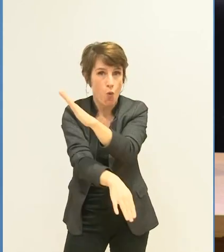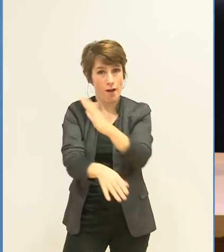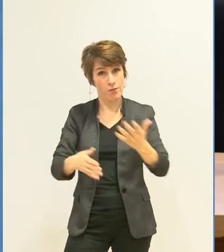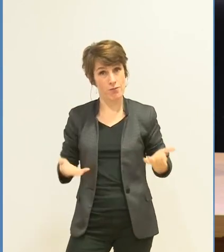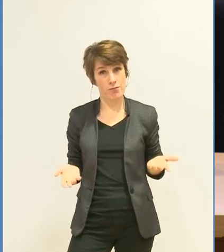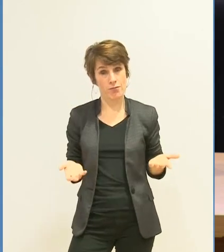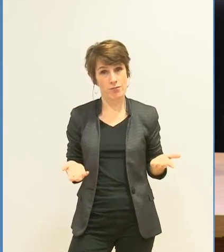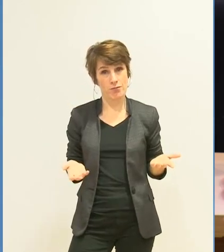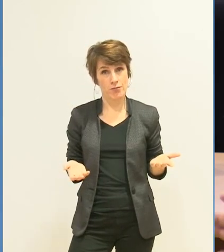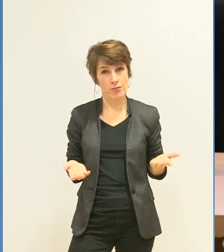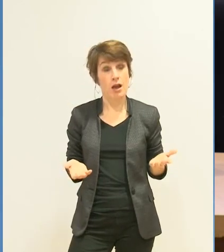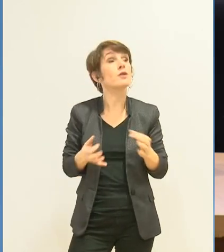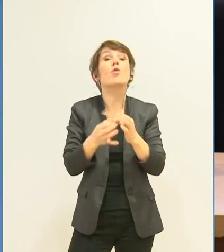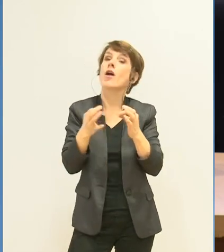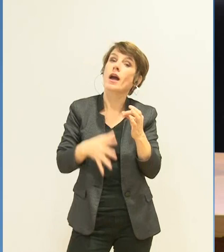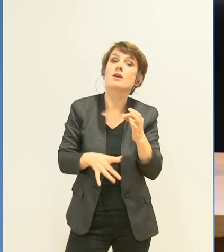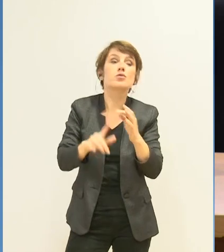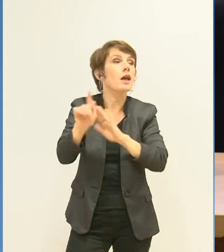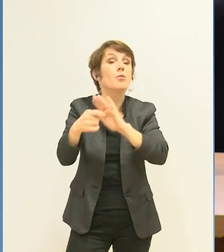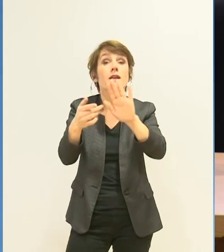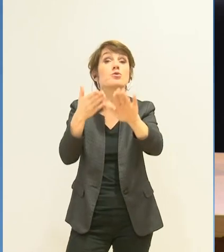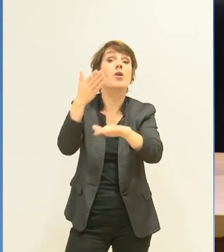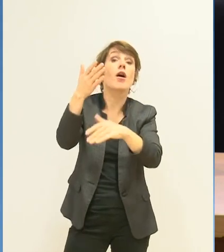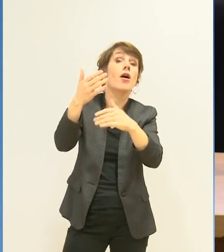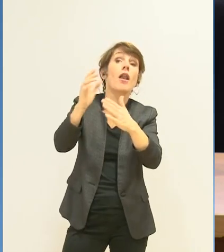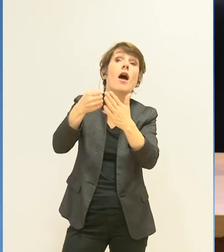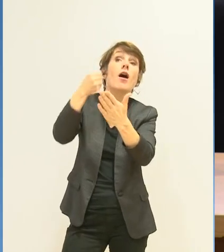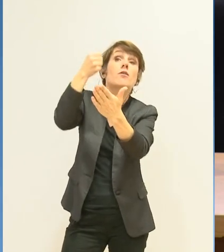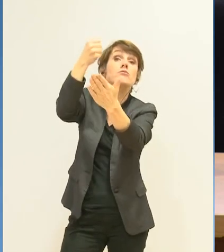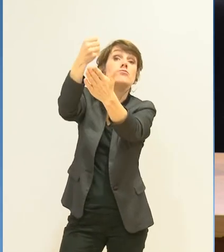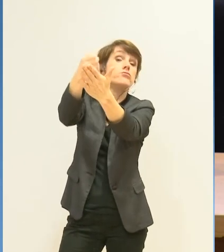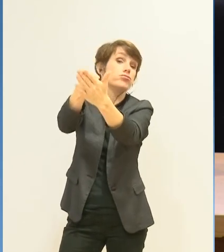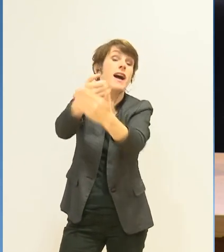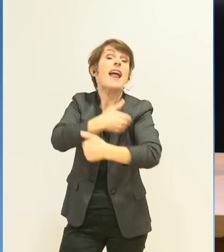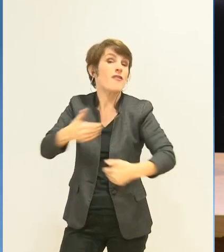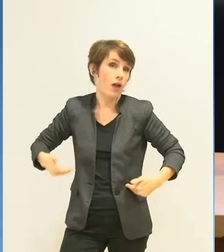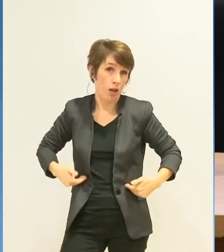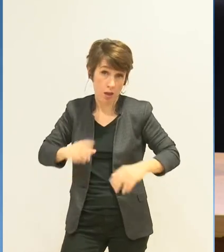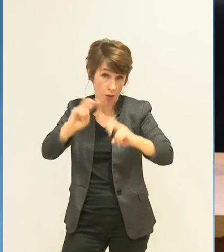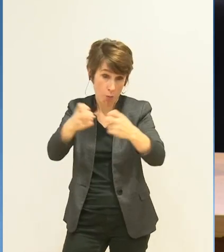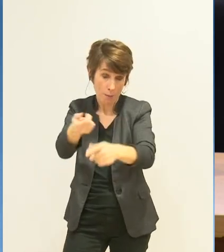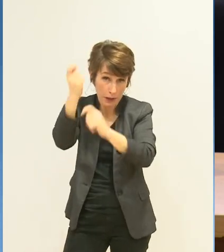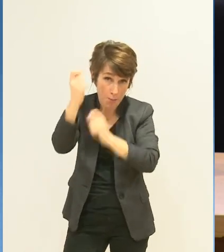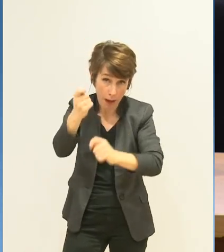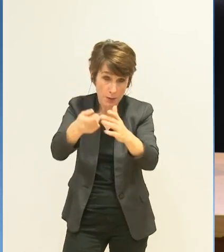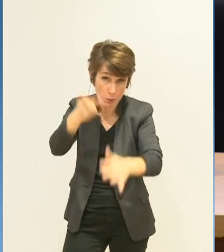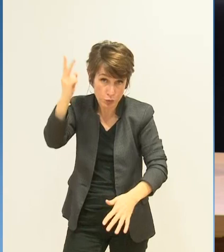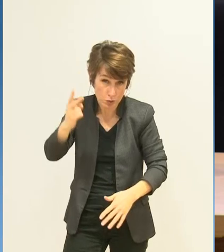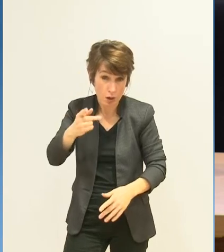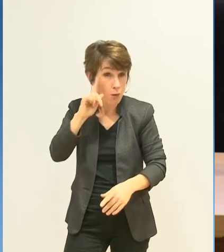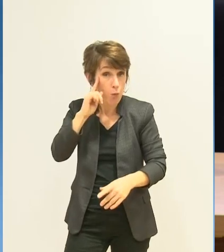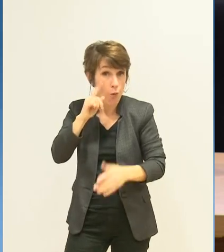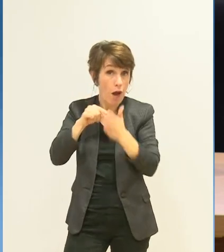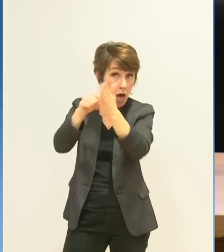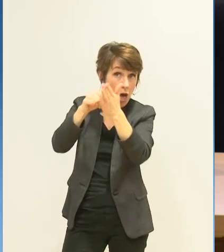et au bout du compte bien sur ce qu'il faudra le payer ce capital ça coûtera beaucoup plus cher ça durera beaucoup